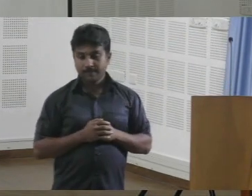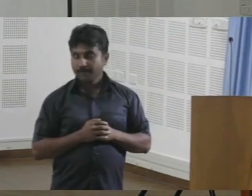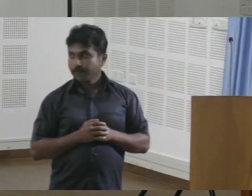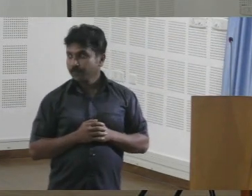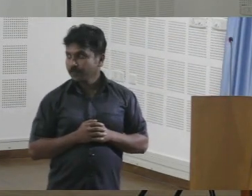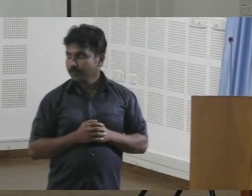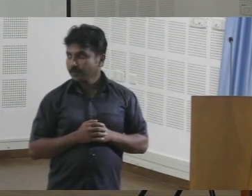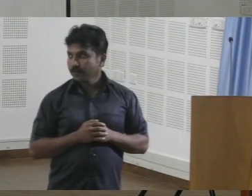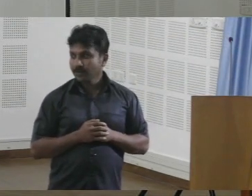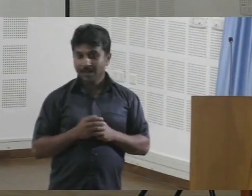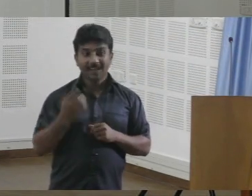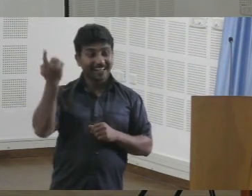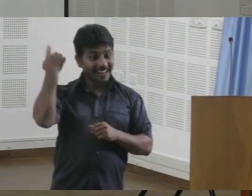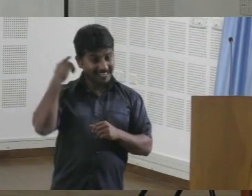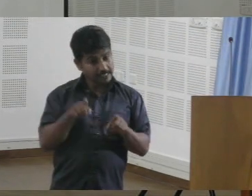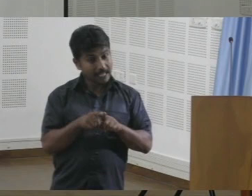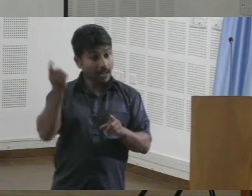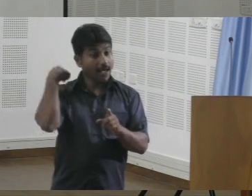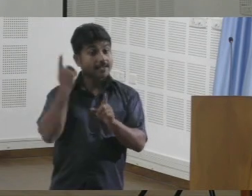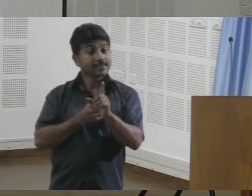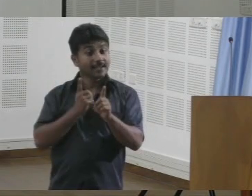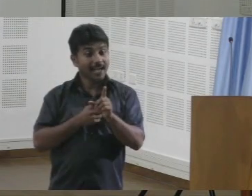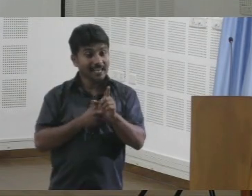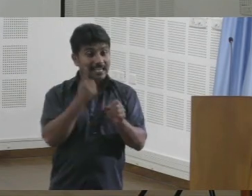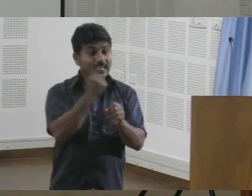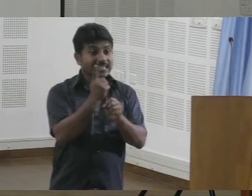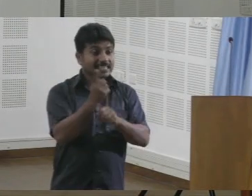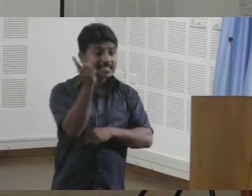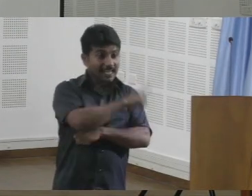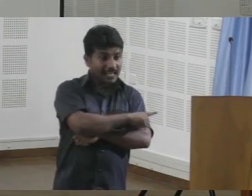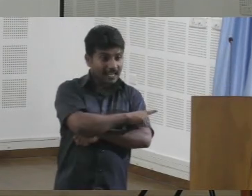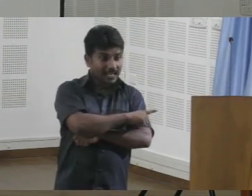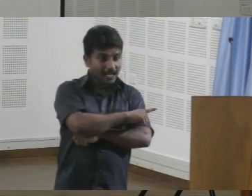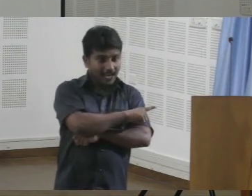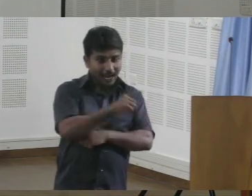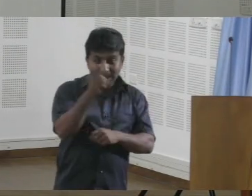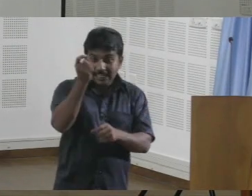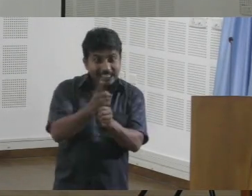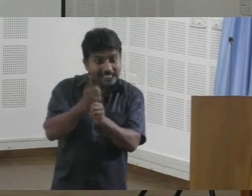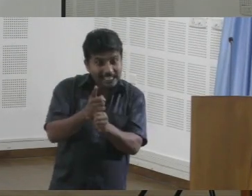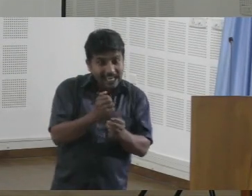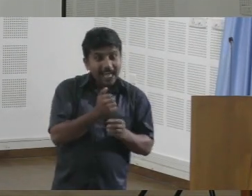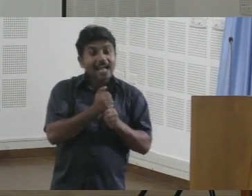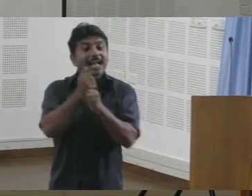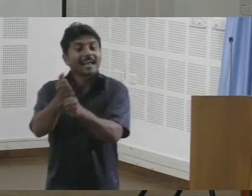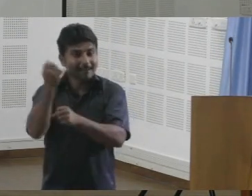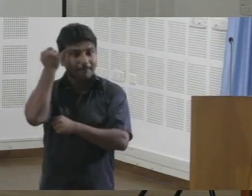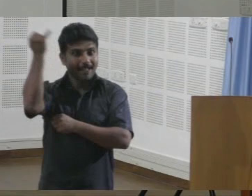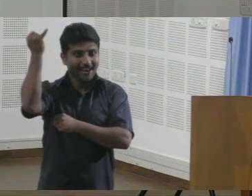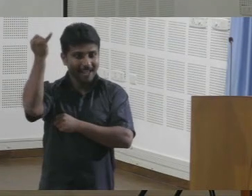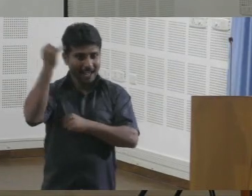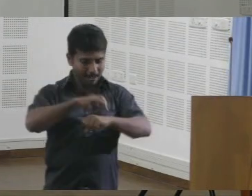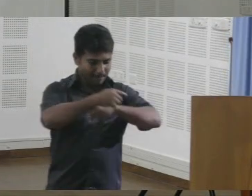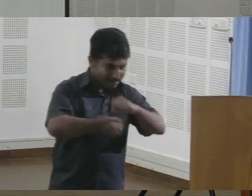അങ്ങനെ ലാസ്റ്റ് ഇയർ സെപ്റ്റംബറിൽ ടീച്ചേഴ്സ് ഡേക്ക് ടീച്ചേഴ്സിന് ഗിഫ്റ്റ് കൊടുക്കാൻ വേണ്ടിയിട്ടാണ് ഞങ്ങൾ ശരിക്കും സ്റ്റാർട്ട് ചെയ്തത്. ബ്രേസ്ലെറ്റ്സ്